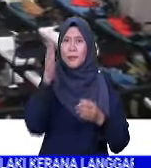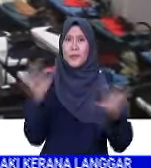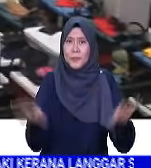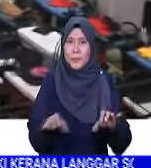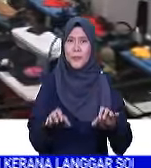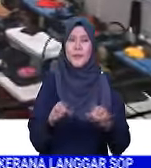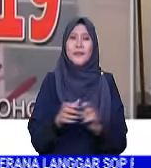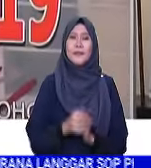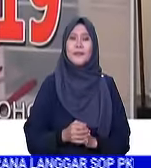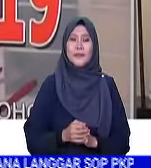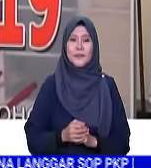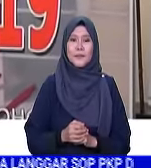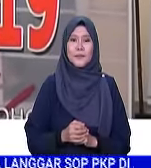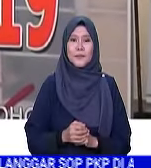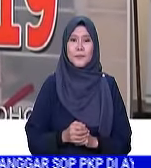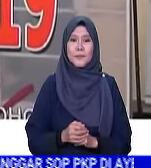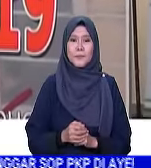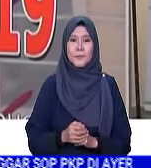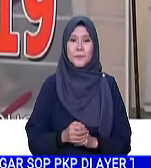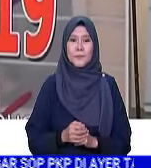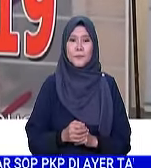dilakukan pihaknya.